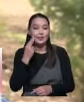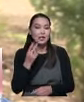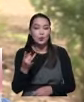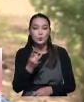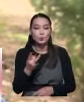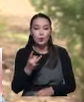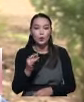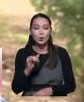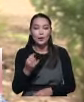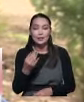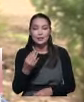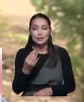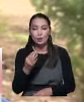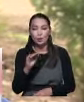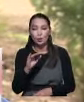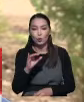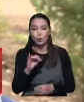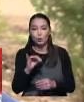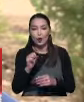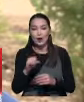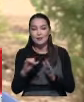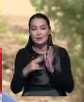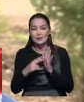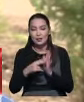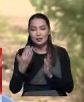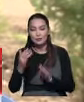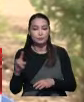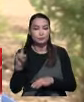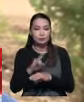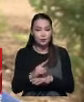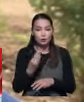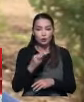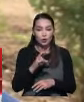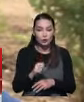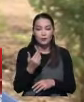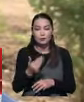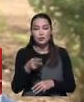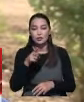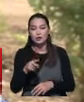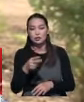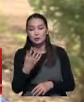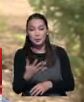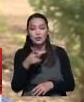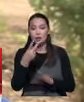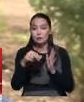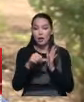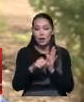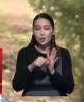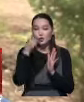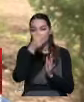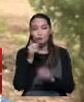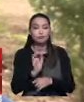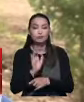Республикасының UH-8 самолеті 3-ші данасы келіп, 3 данасы тағы да 2025-26 жылдар арасында